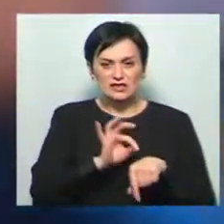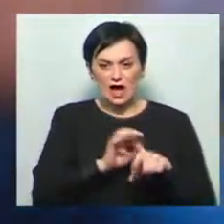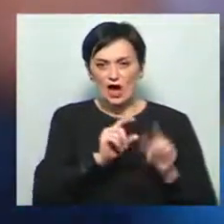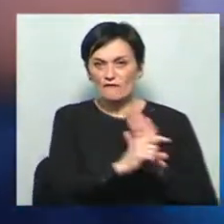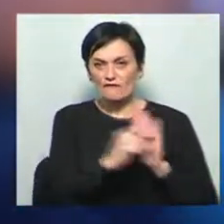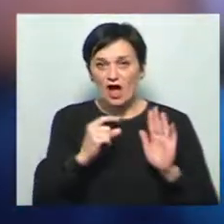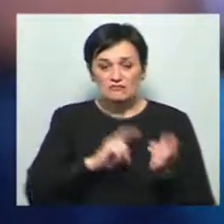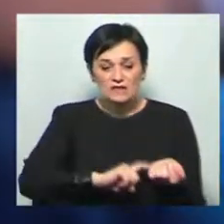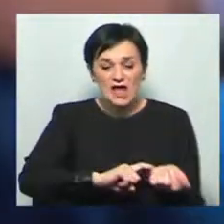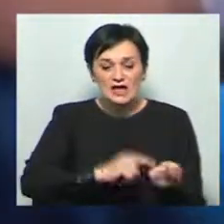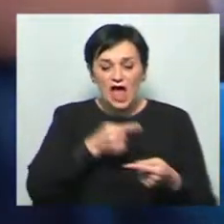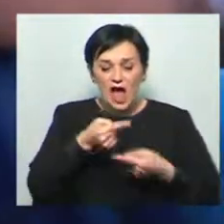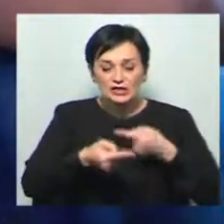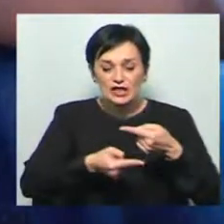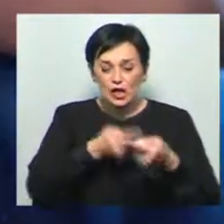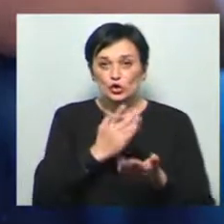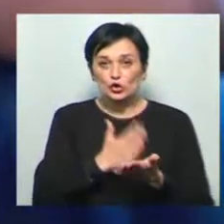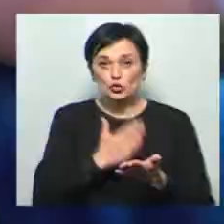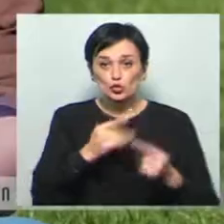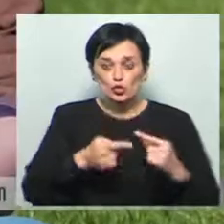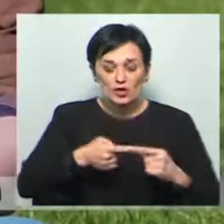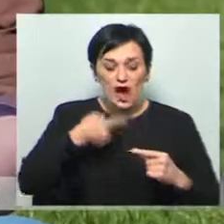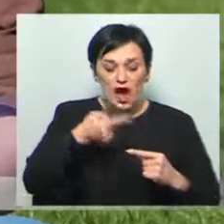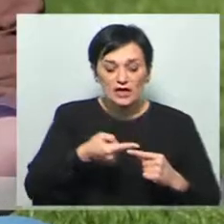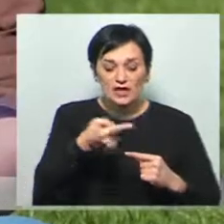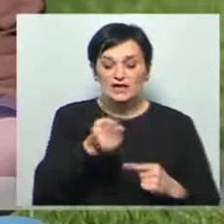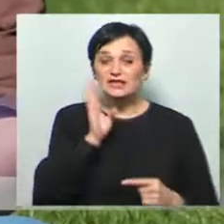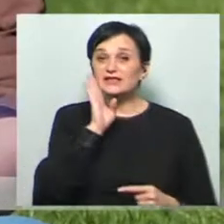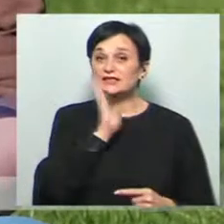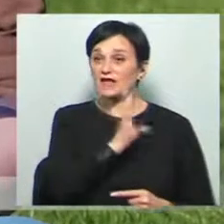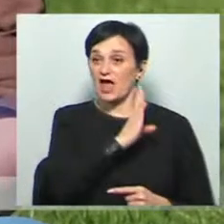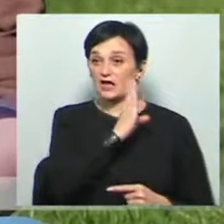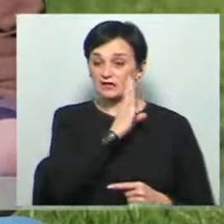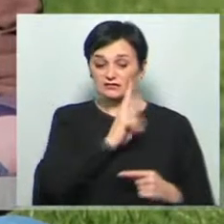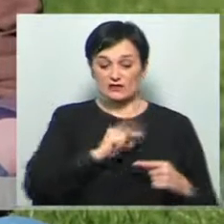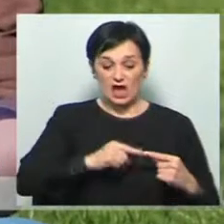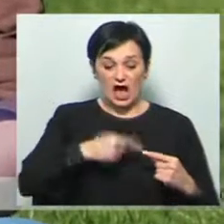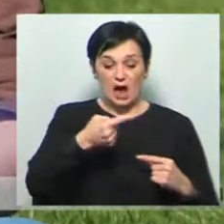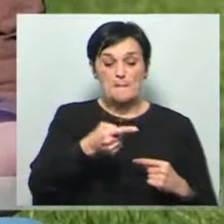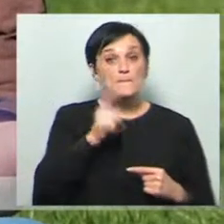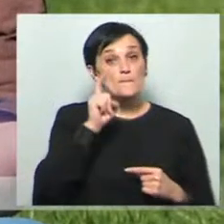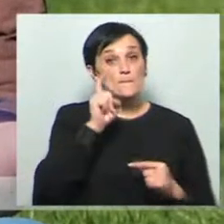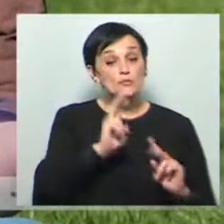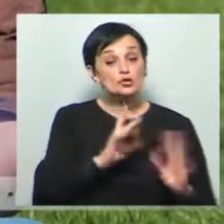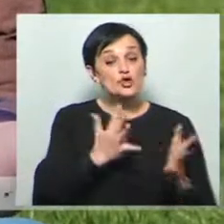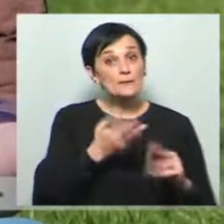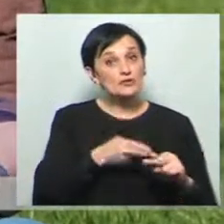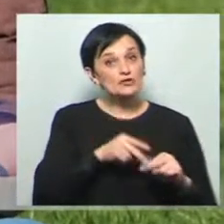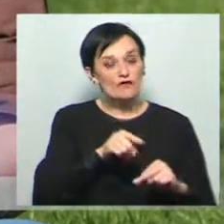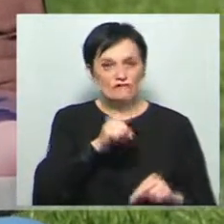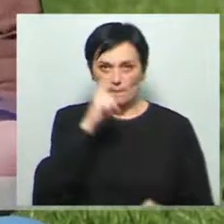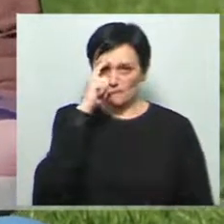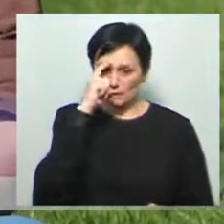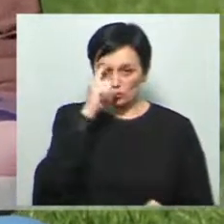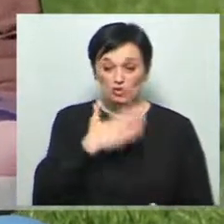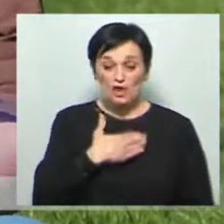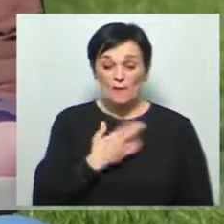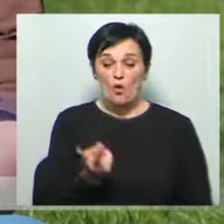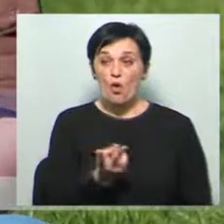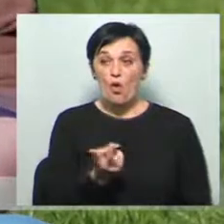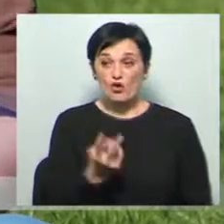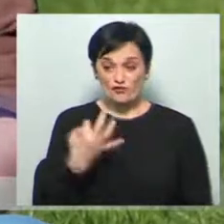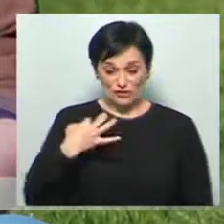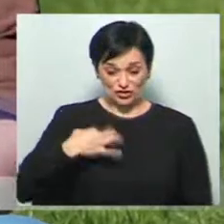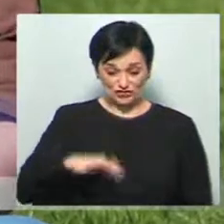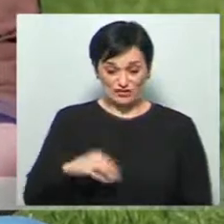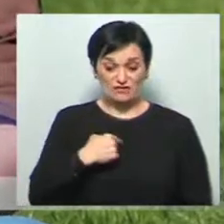არის გენეტიკური და გადაეცემა დედისგან ბიჭებს ამ შემთხვევაში და ჩემ ორივე შვილს მე